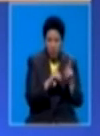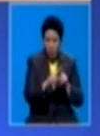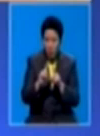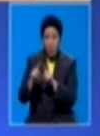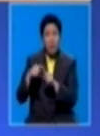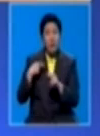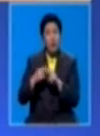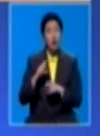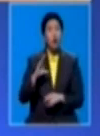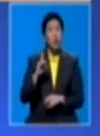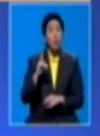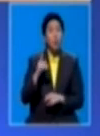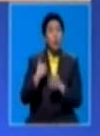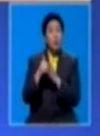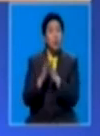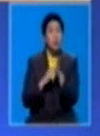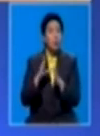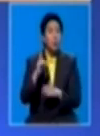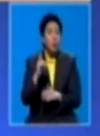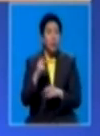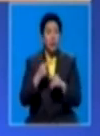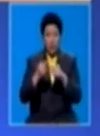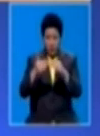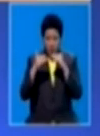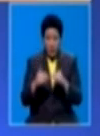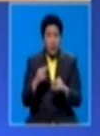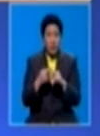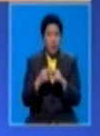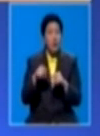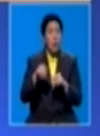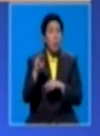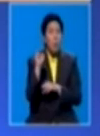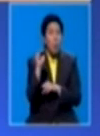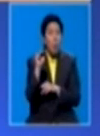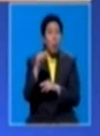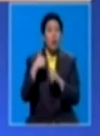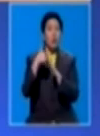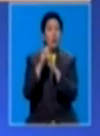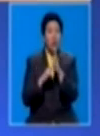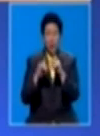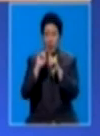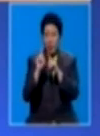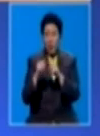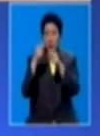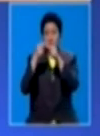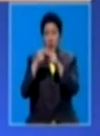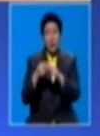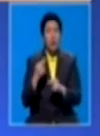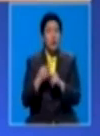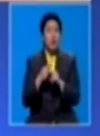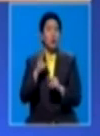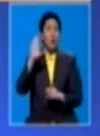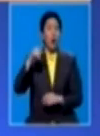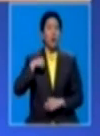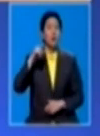พันธุ์ชมพูนครินทร์พันธุ์รักตาสิรินทร์พันธุ์ม่วงราชกุมารีหรือพันธุ์สมสวลี